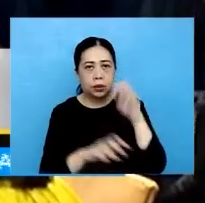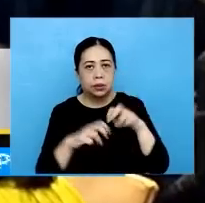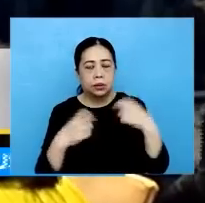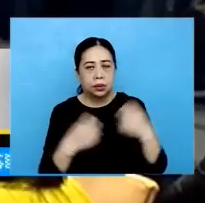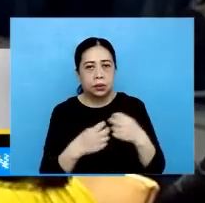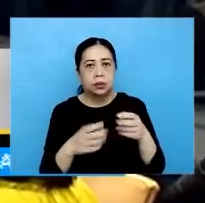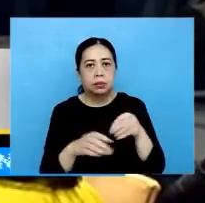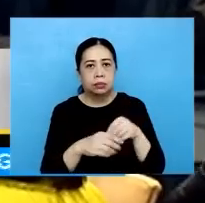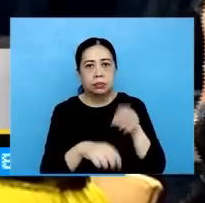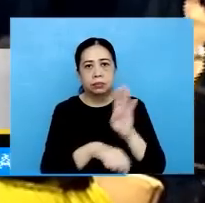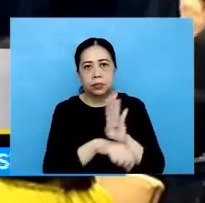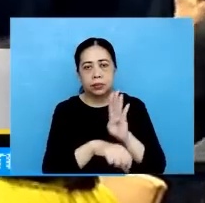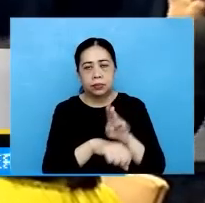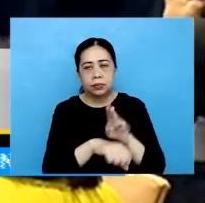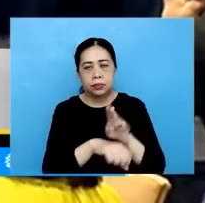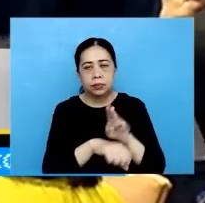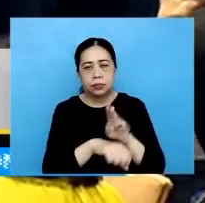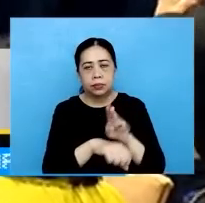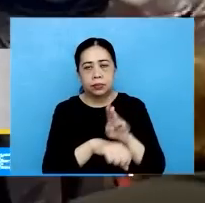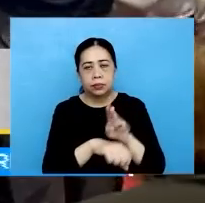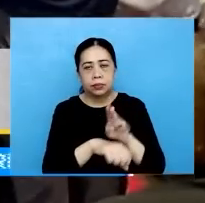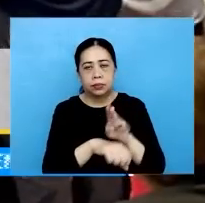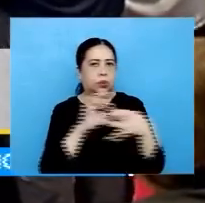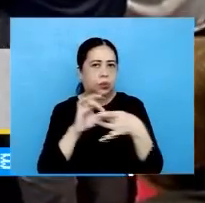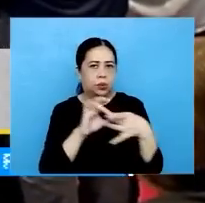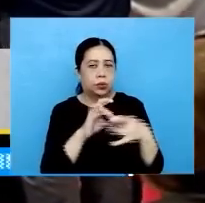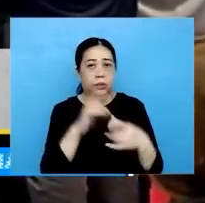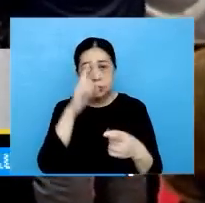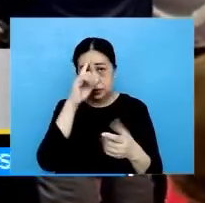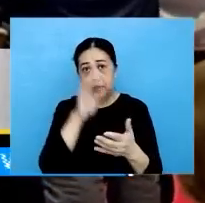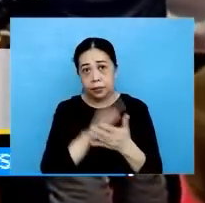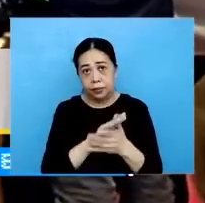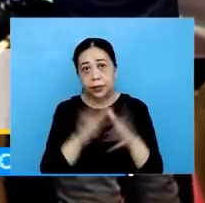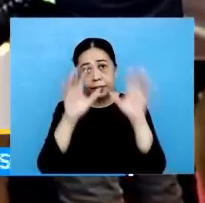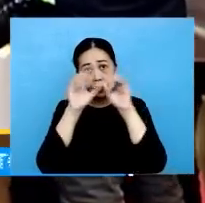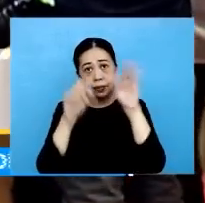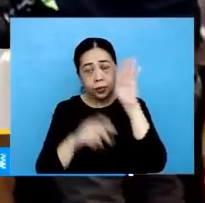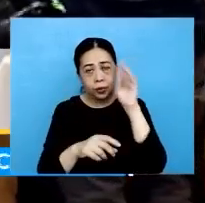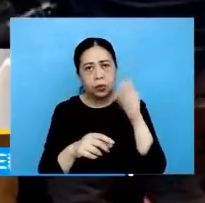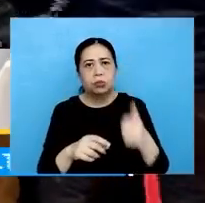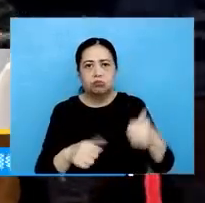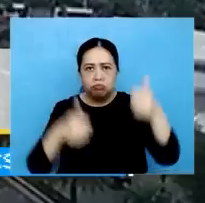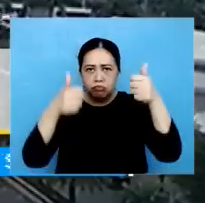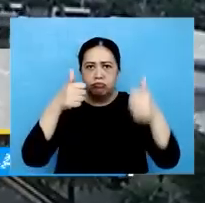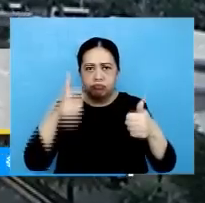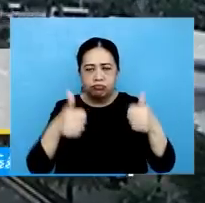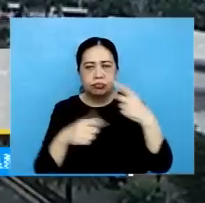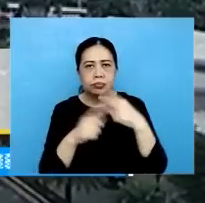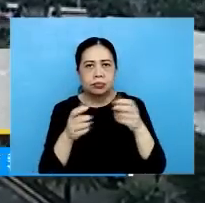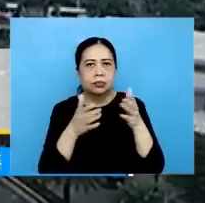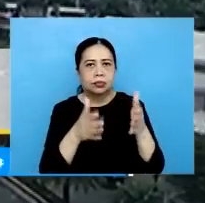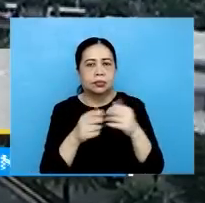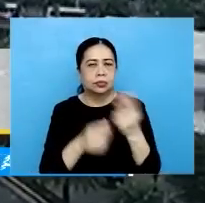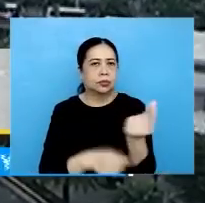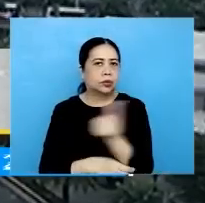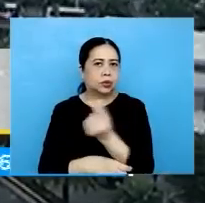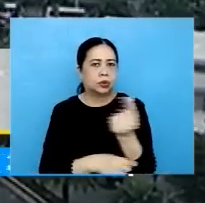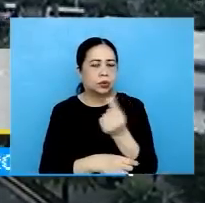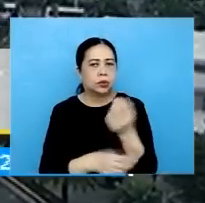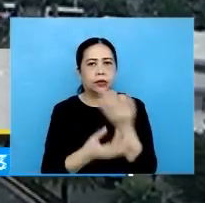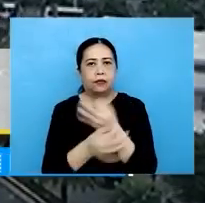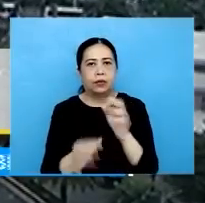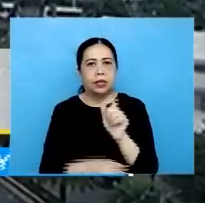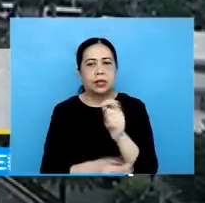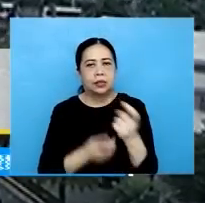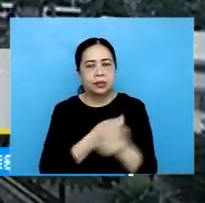para ipagpatuloy ang ugnayan. Naniniwala si Pangulong Marcos na win-win strategy ang bilateral free trade agreement